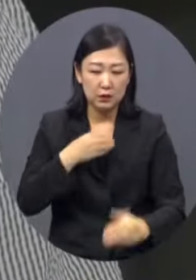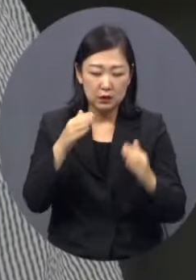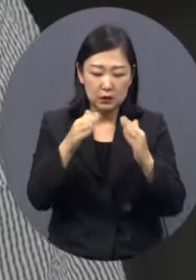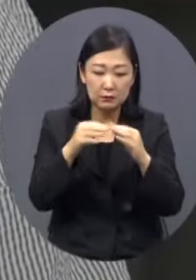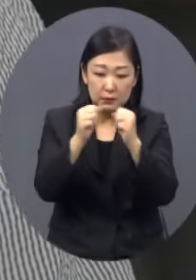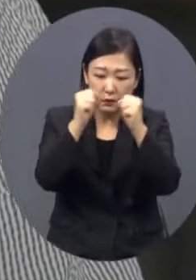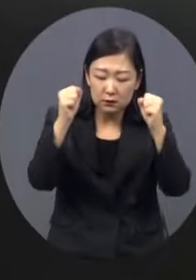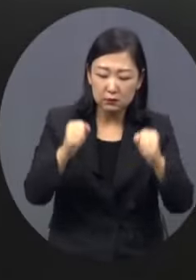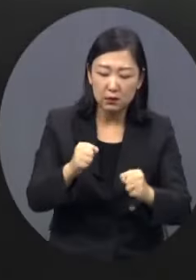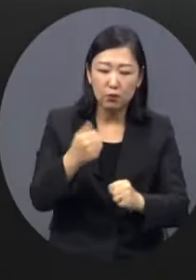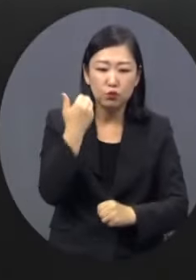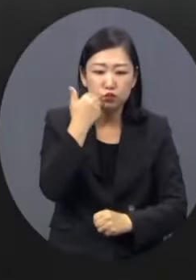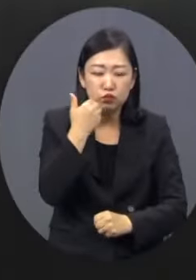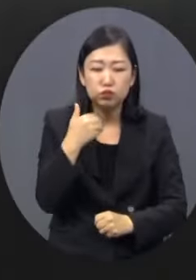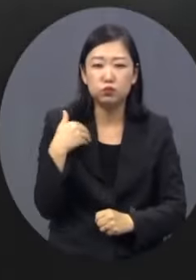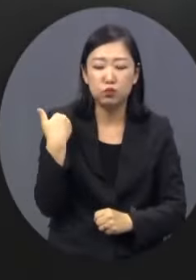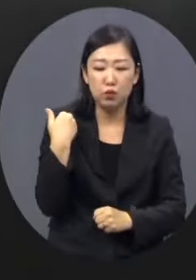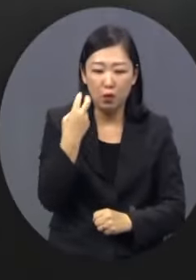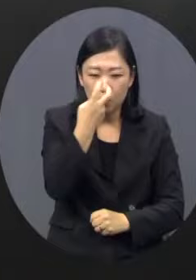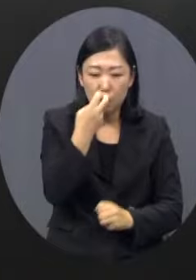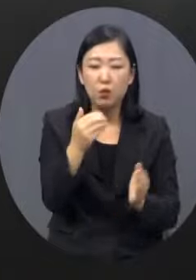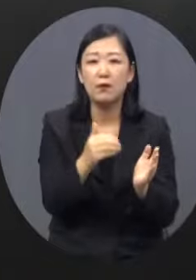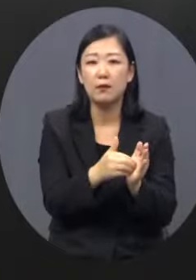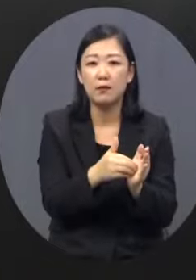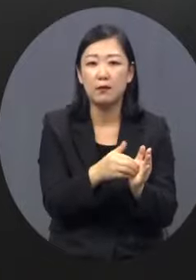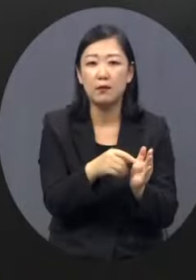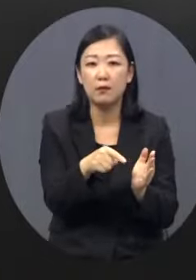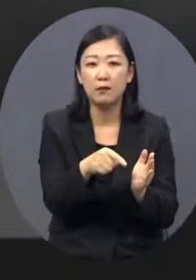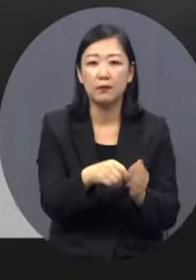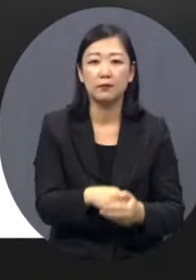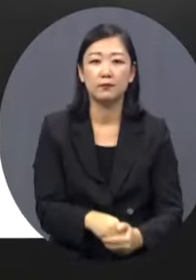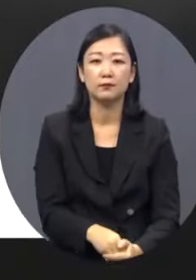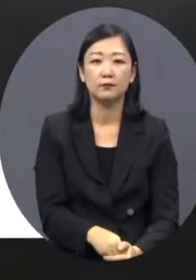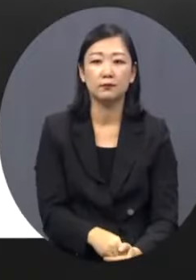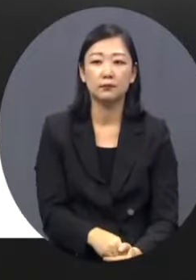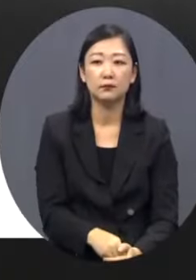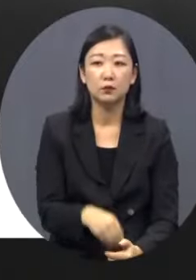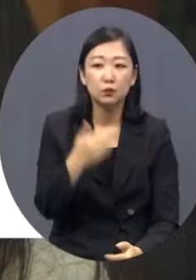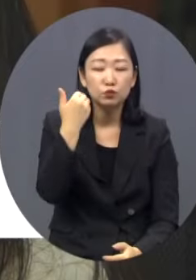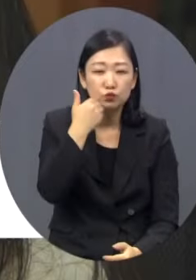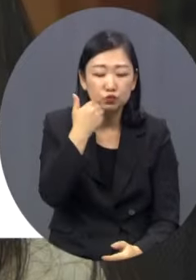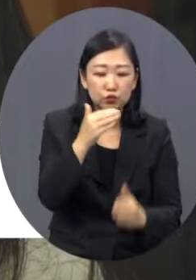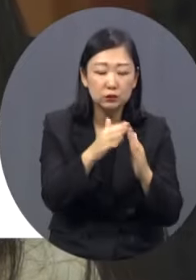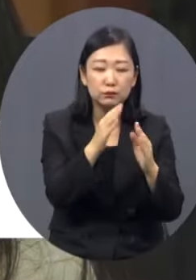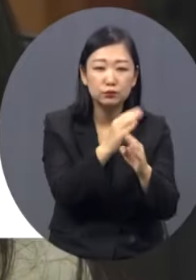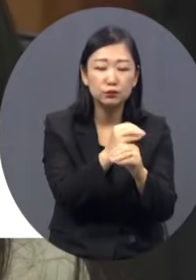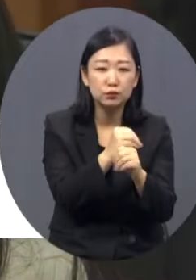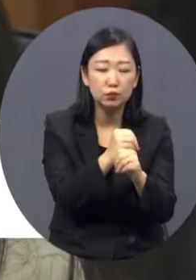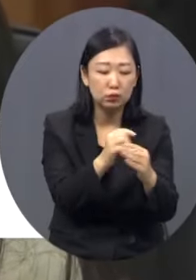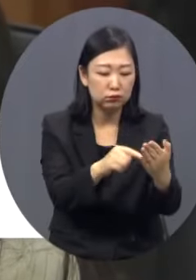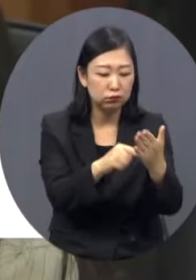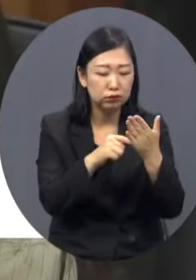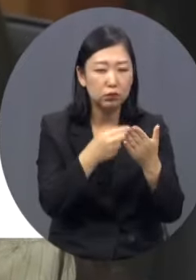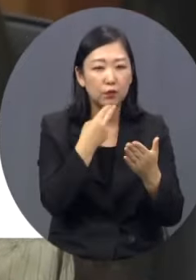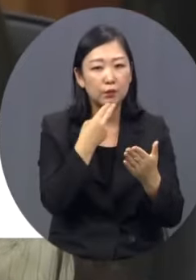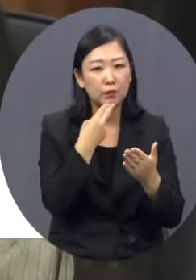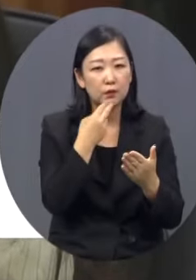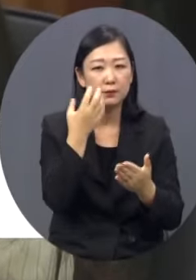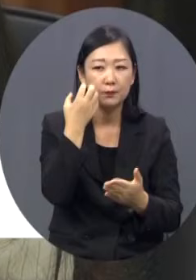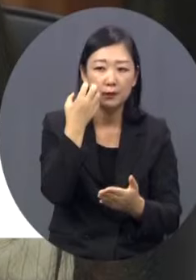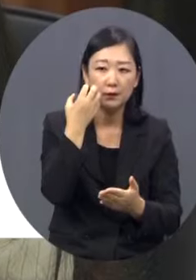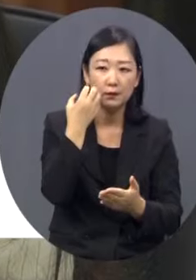시스템에 신혼 미상가 조회된 겁니다 대상자 주소는 안 나오지